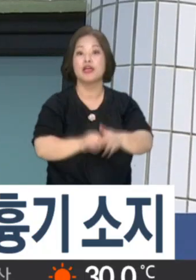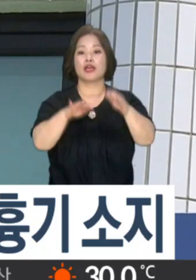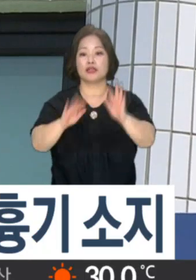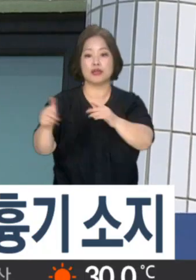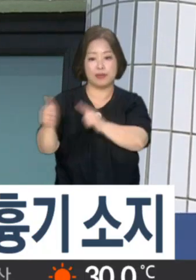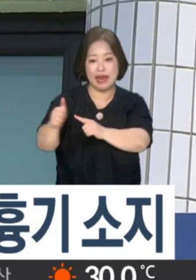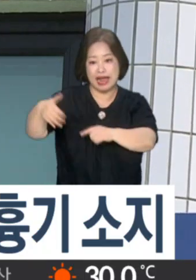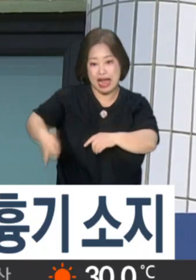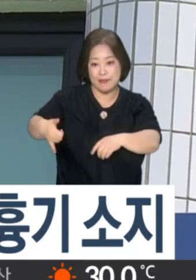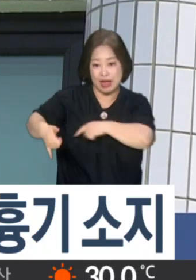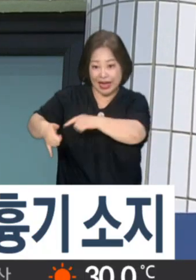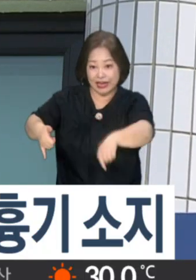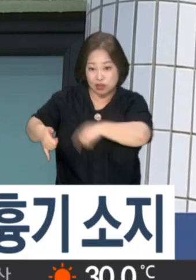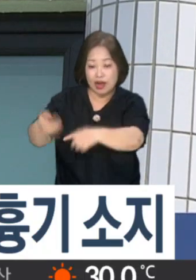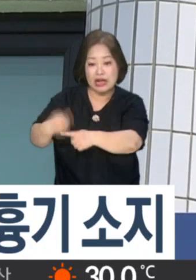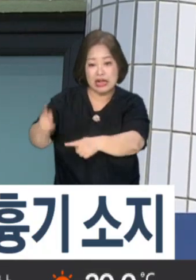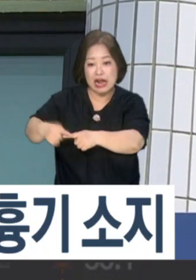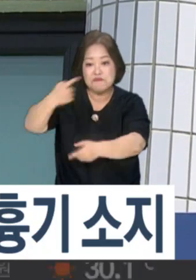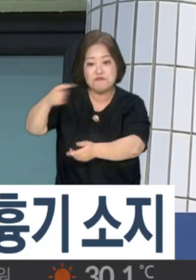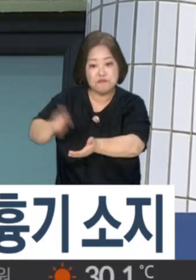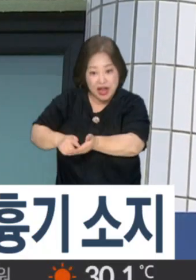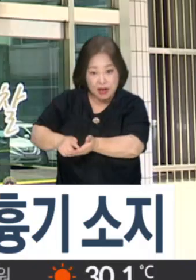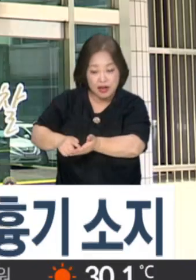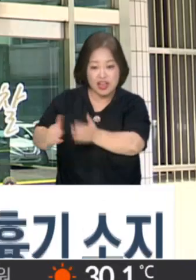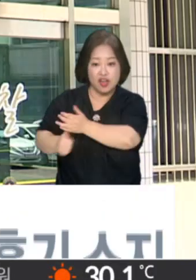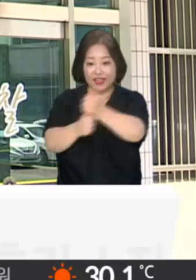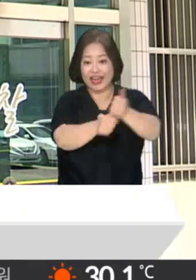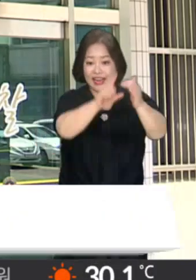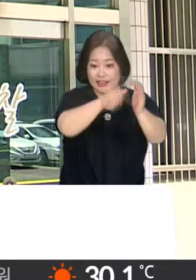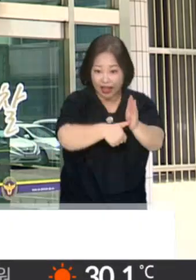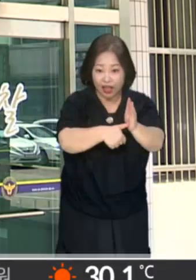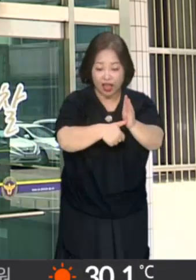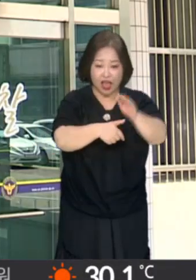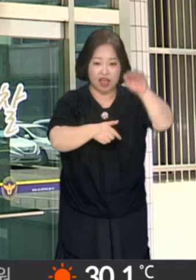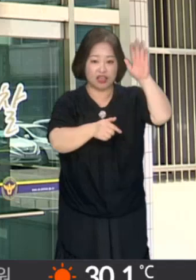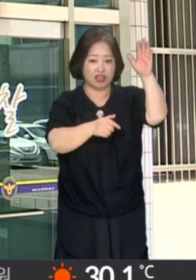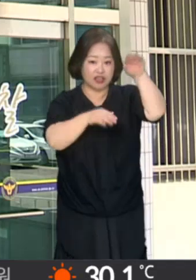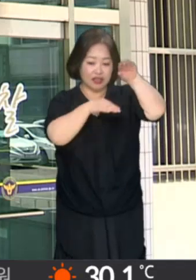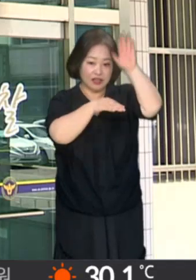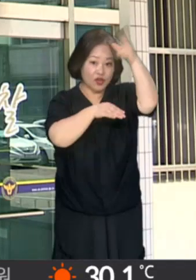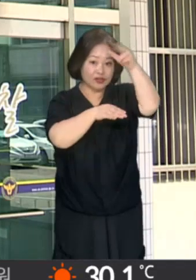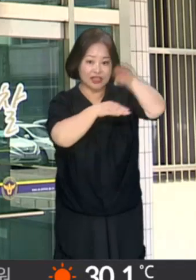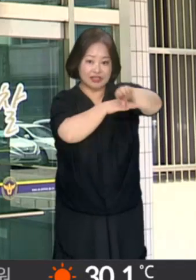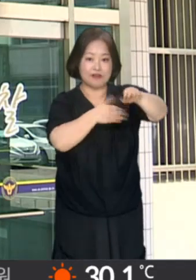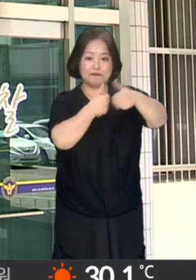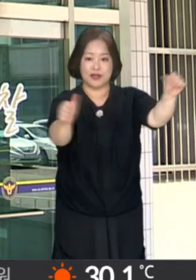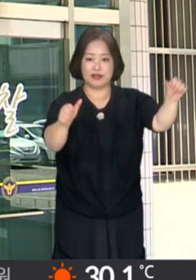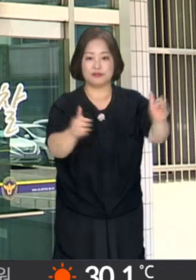A씨의 가방에서는 흉기가 발견됐으며 연행 과정에서 순찰차를 파손하기도 했습니다.